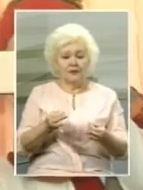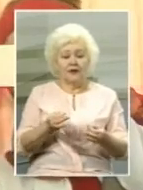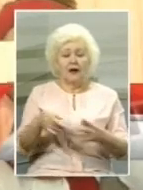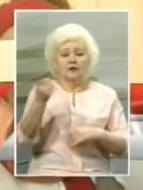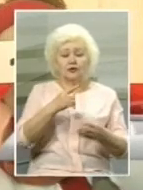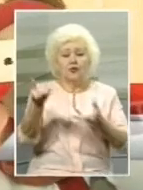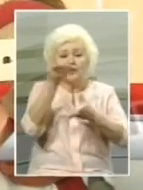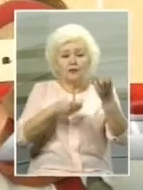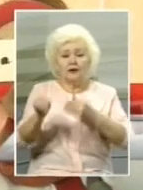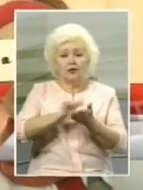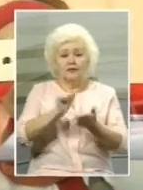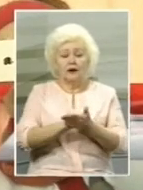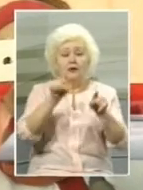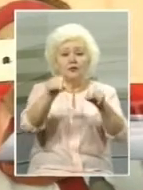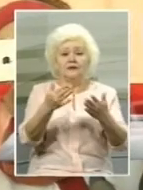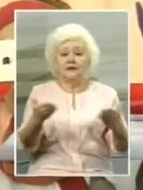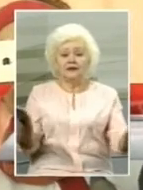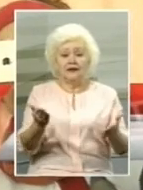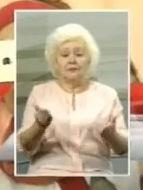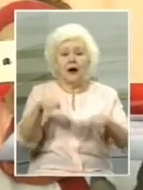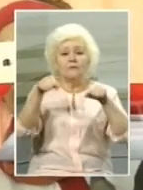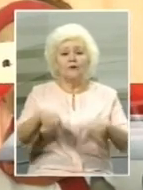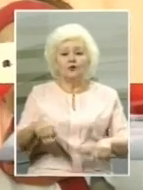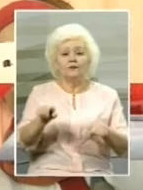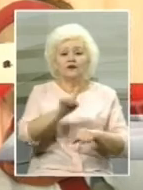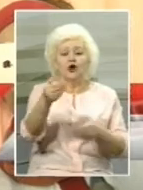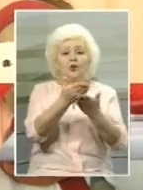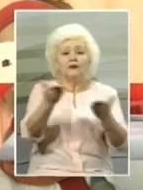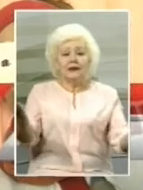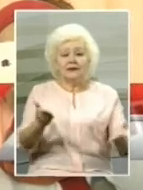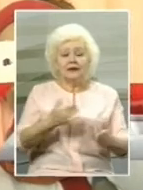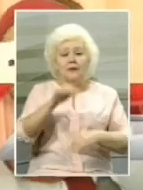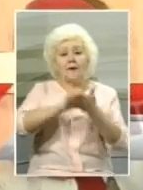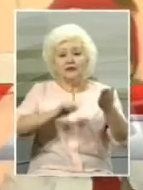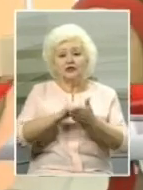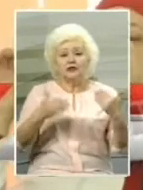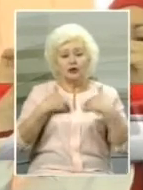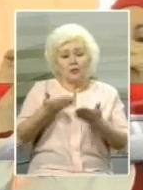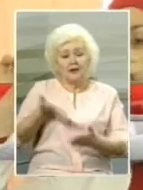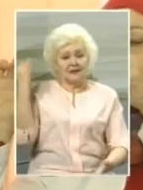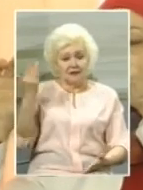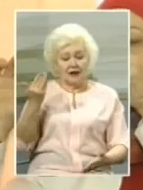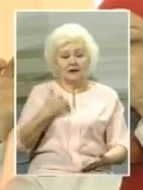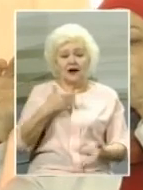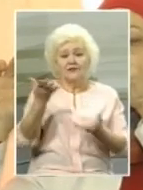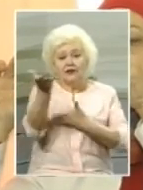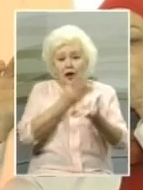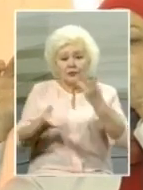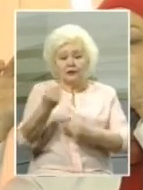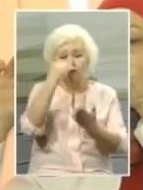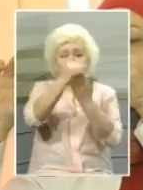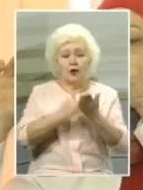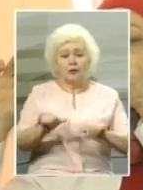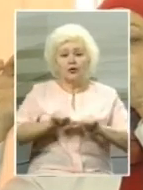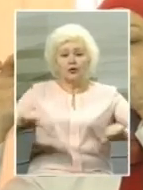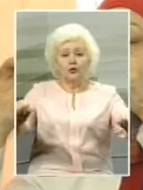підробка документів, і в них немає зараз повноважень, тобто в них немає причини, щоб мене зняти. Вони підробили протокол комісії,